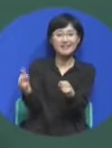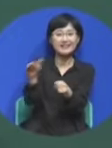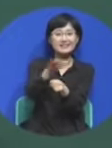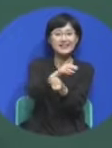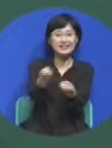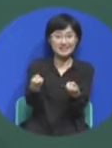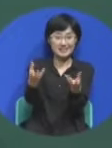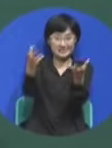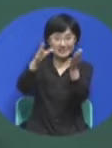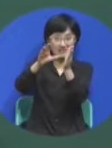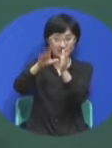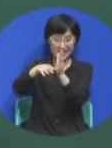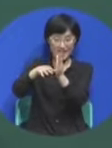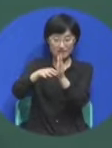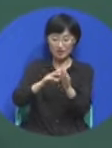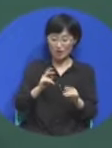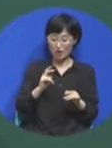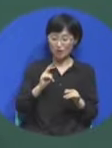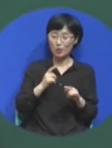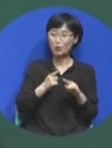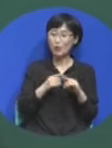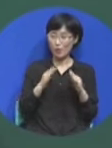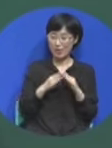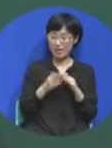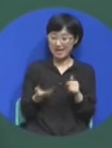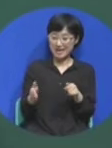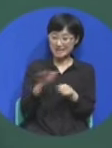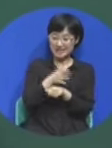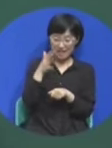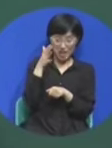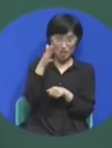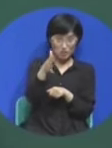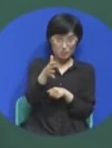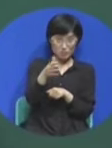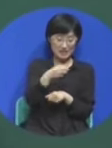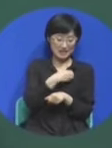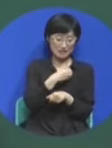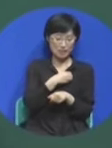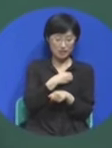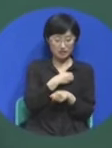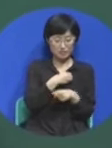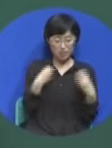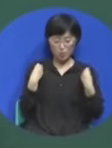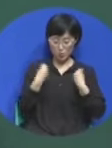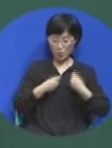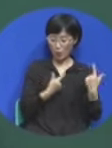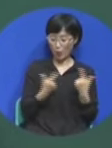정복을 딱 가운을 입고 장례식에 가서 악기를 건반 악기를